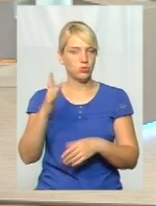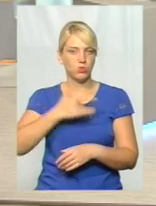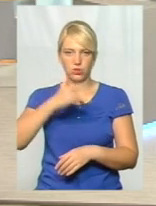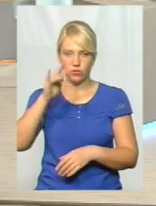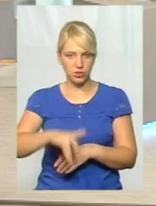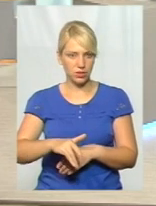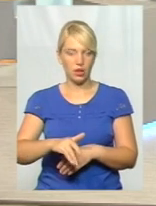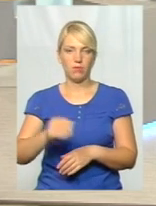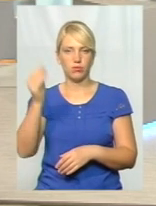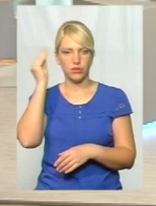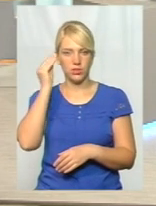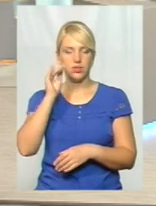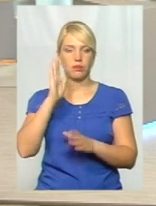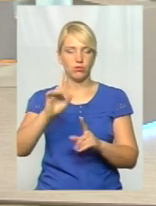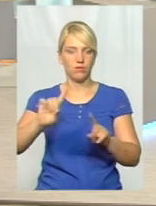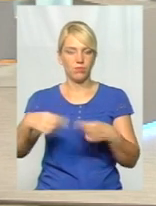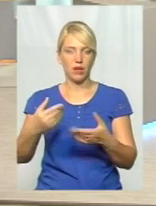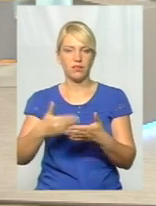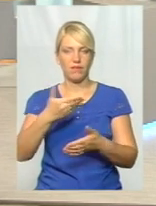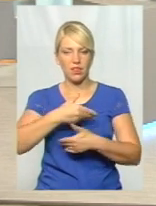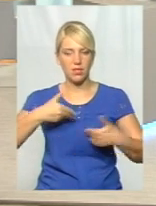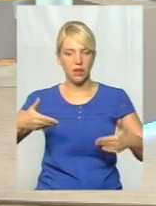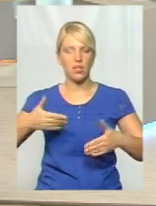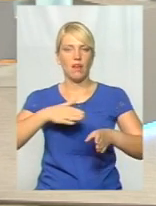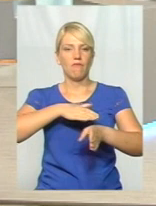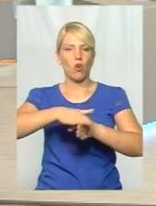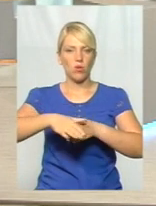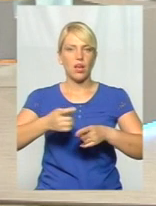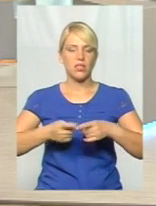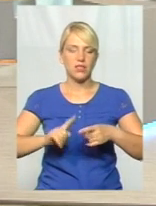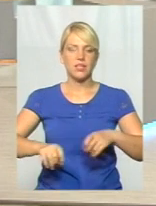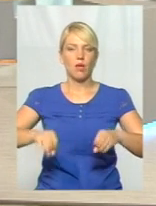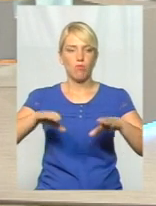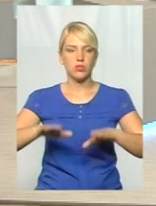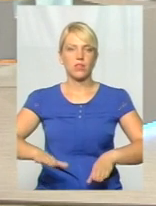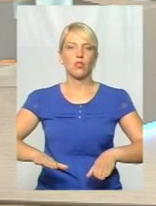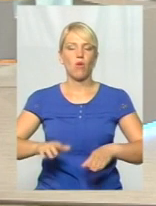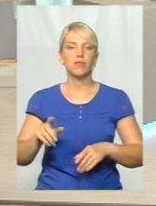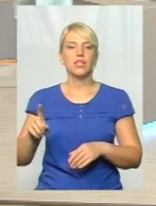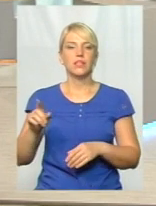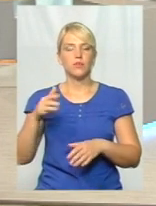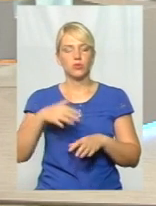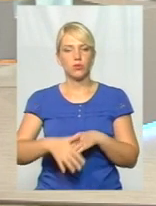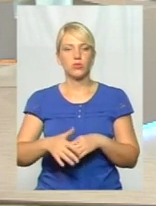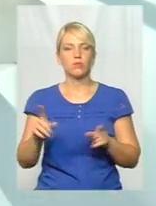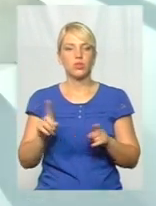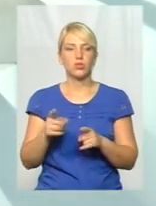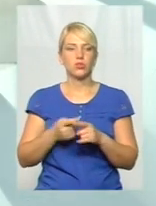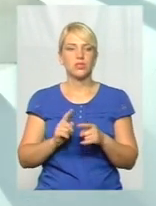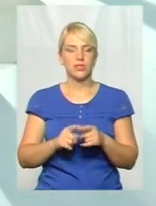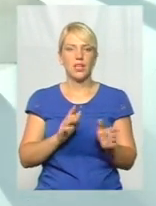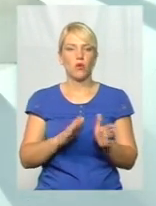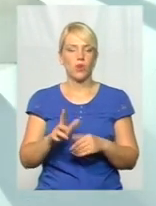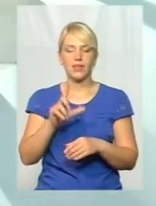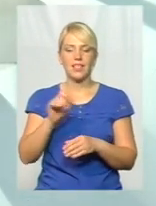позицію і буде вимагати від нас виконання даної постанови, тобто, і розумієте, що даний регулятор